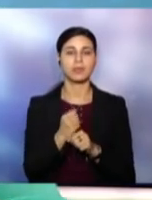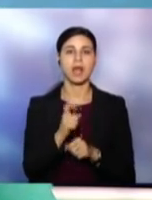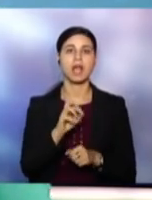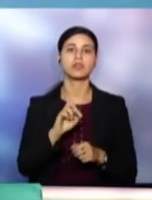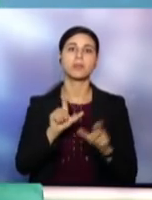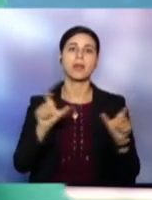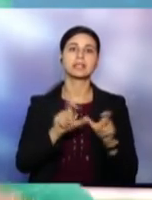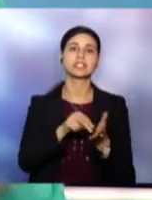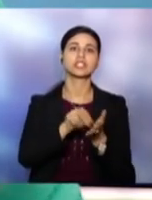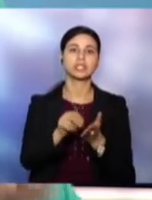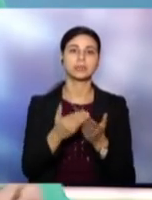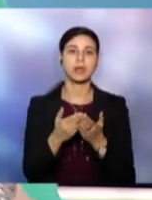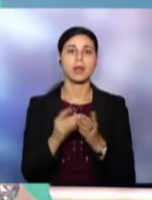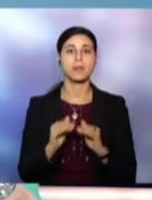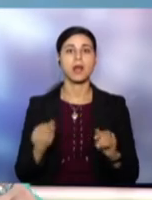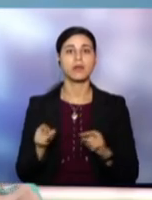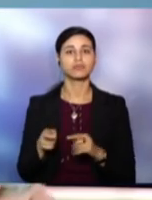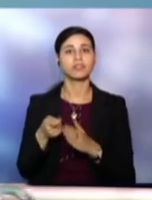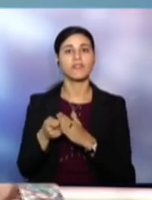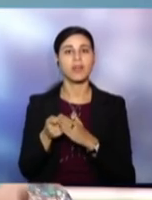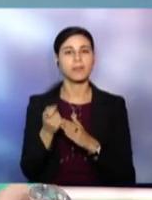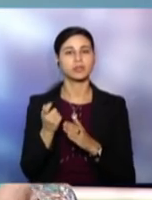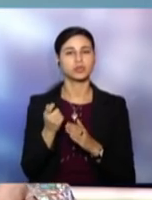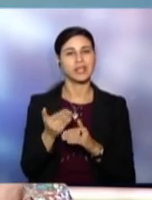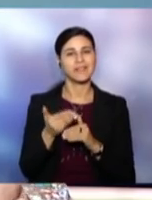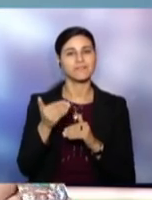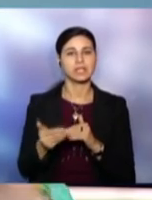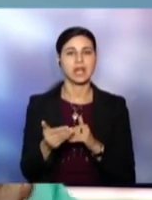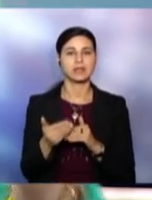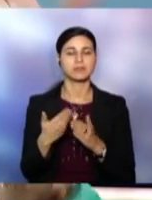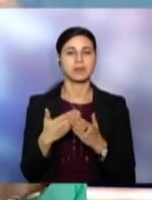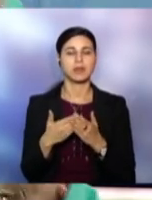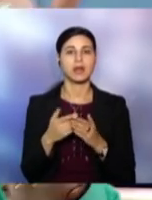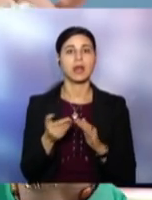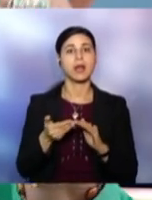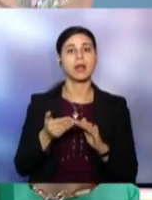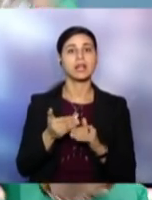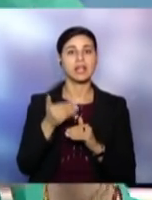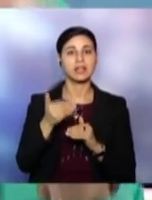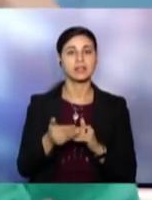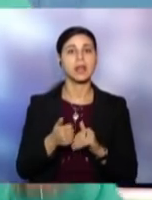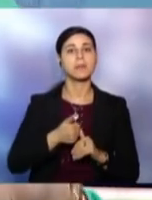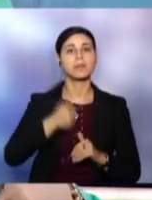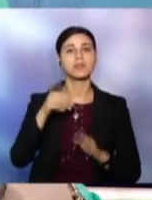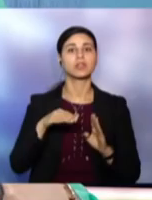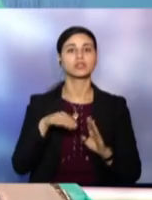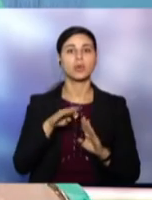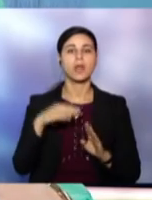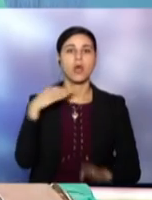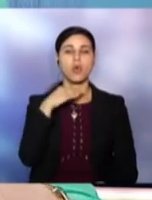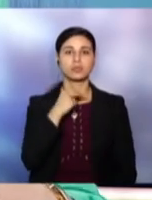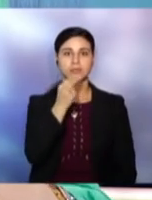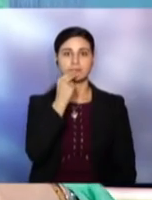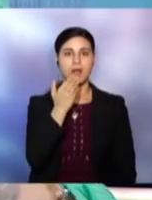იგივე მაღაზიის ჩვეულებრივი ხაჭო ბავშვთა კვების რაციონში შედარებით გვიან შემოდის, გაცილებით უფრო გვიან ვიდრე იწყება ხორცის ცილის